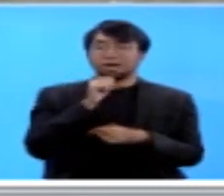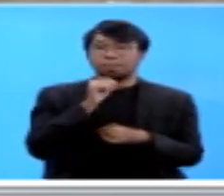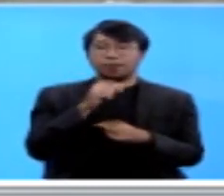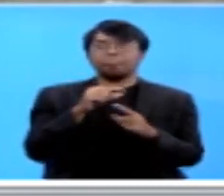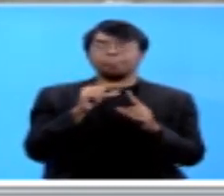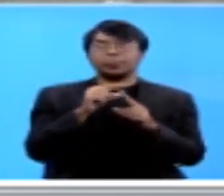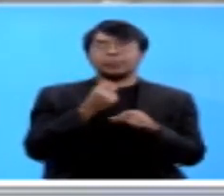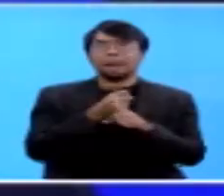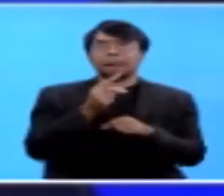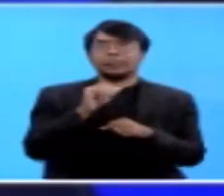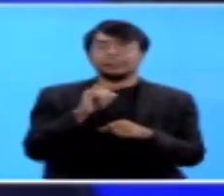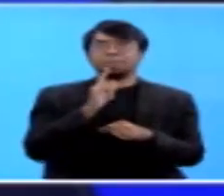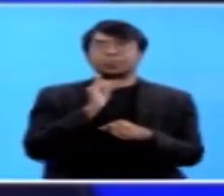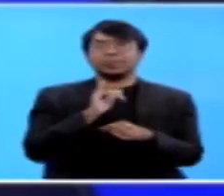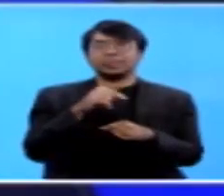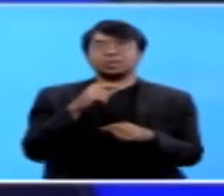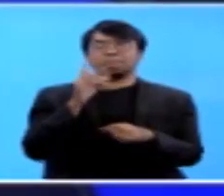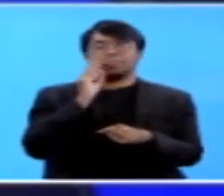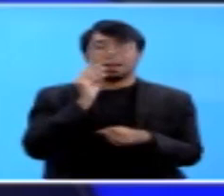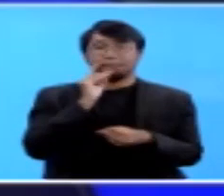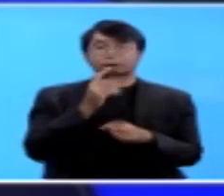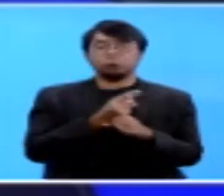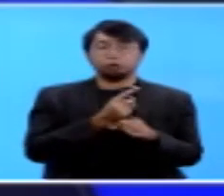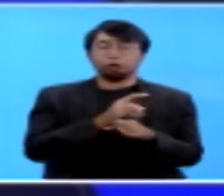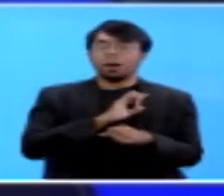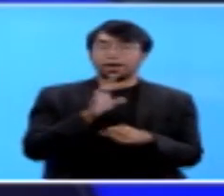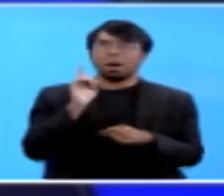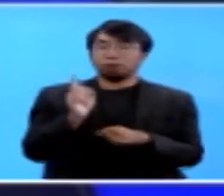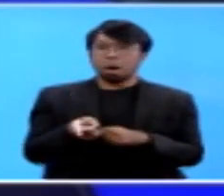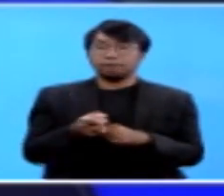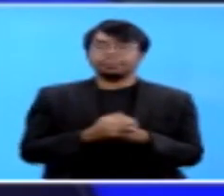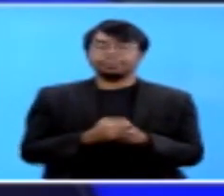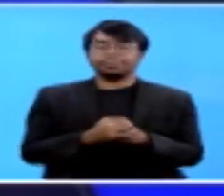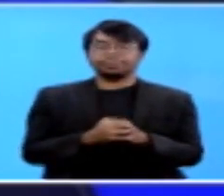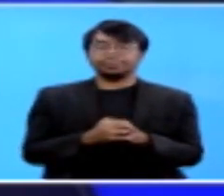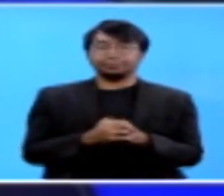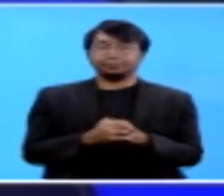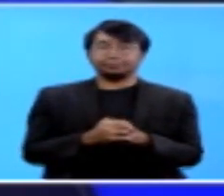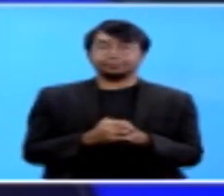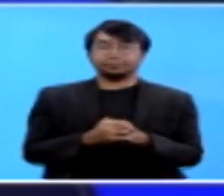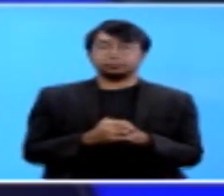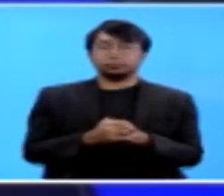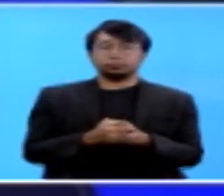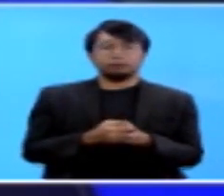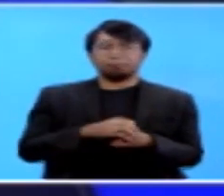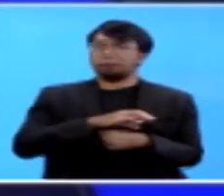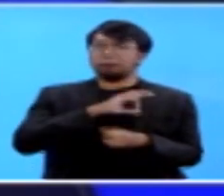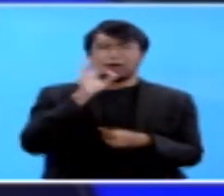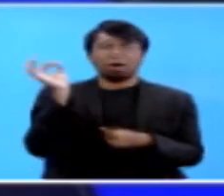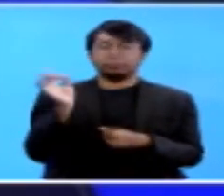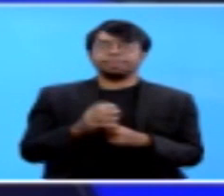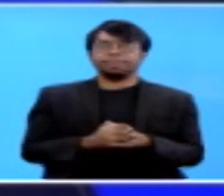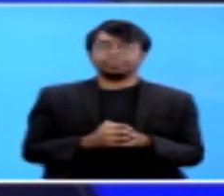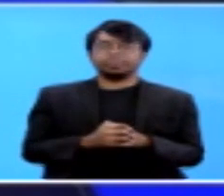juga terjadi, dialami juga oleh guru lain, Pak? Di sekolah. Tidak pernah, Bu, tidak pernah.